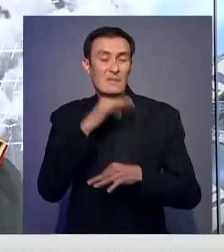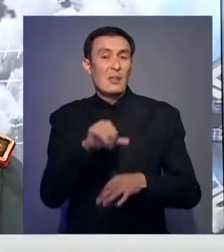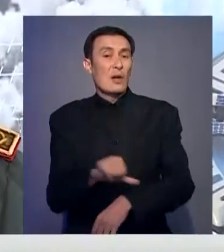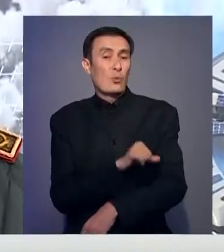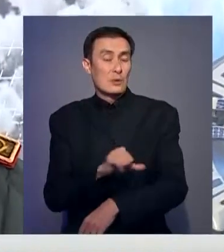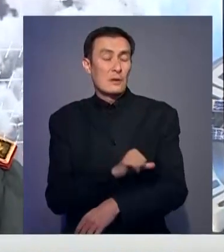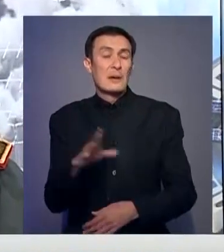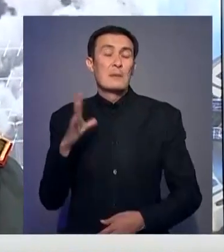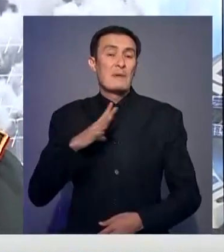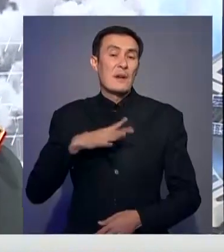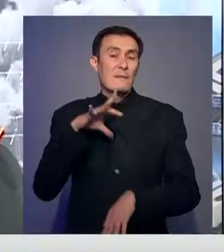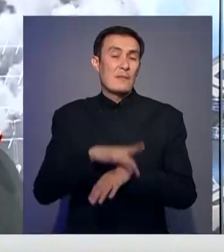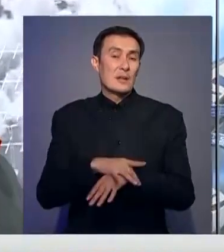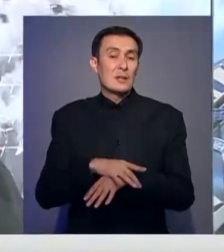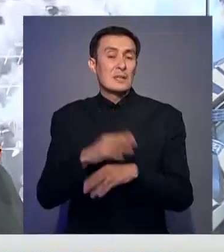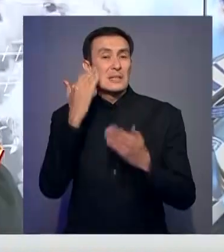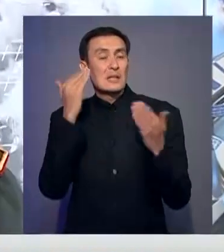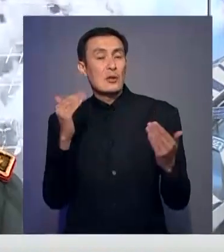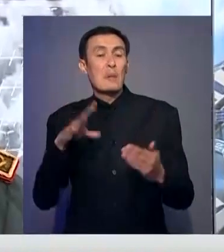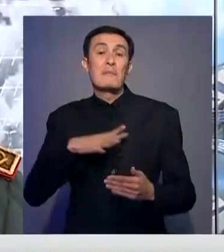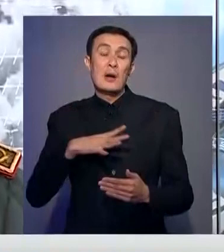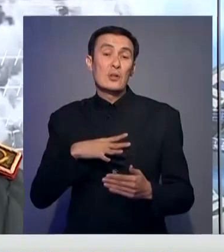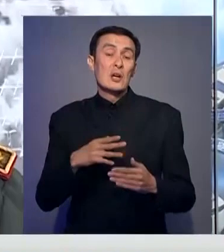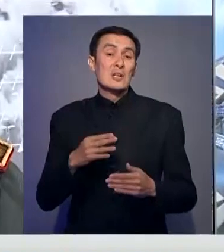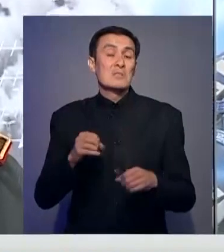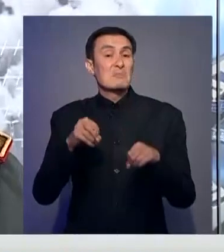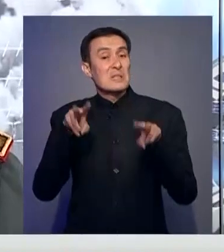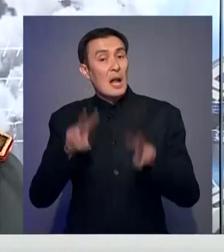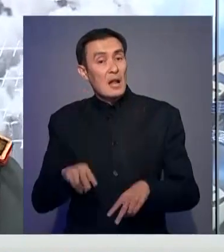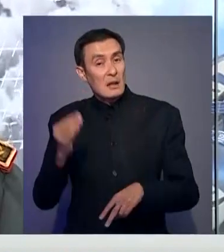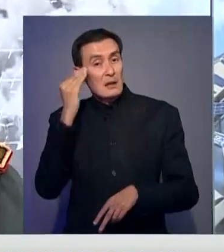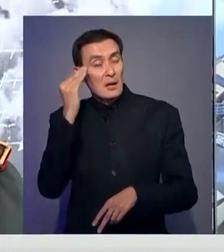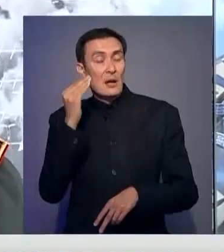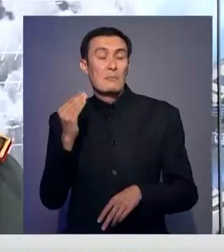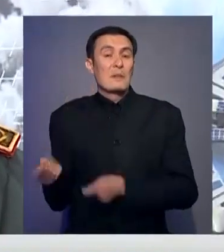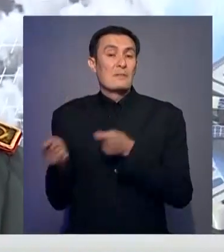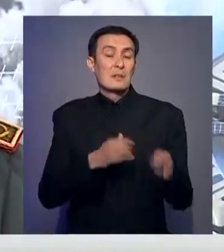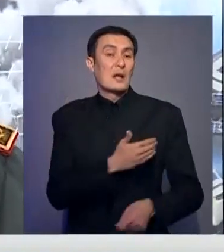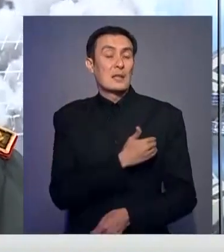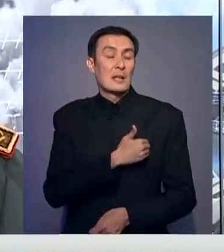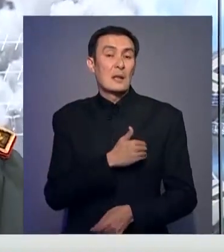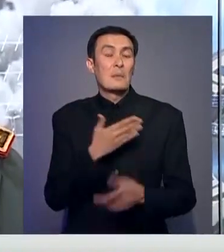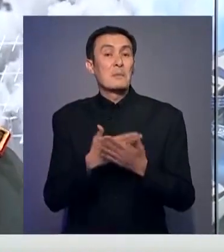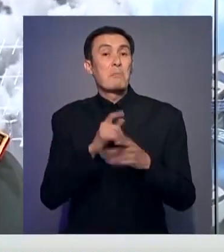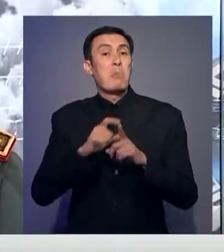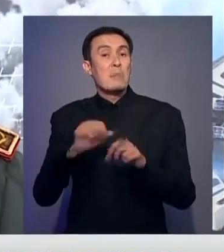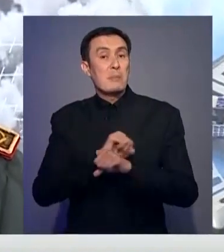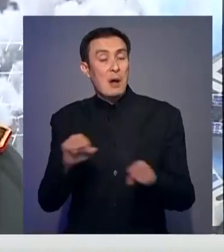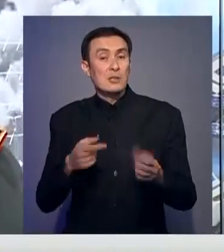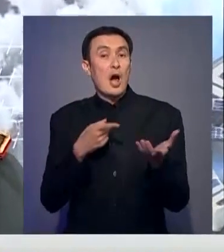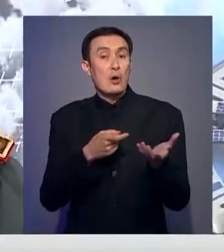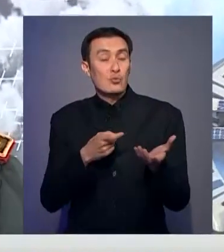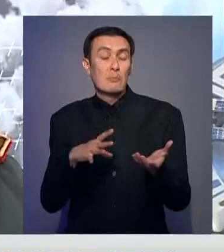когда люди неосознанно, а где-то, может быть, даже и осознанно пытаются провести боеприпасы,